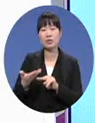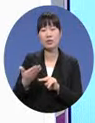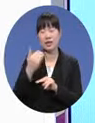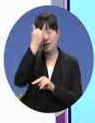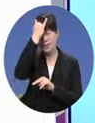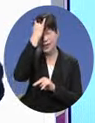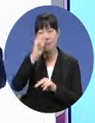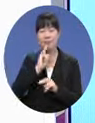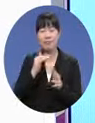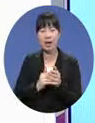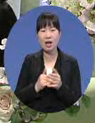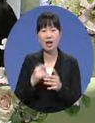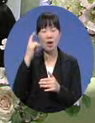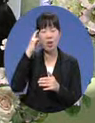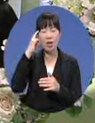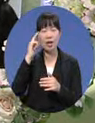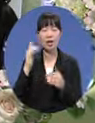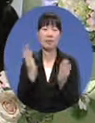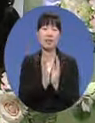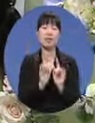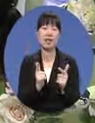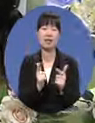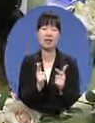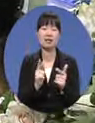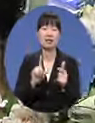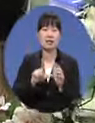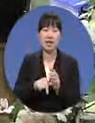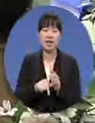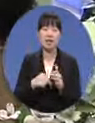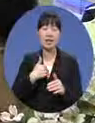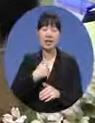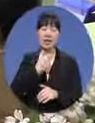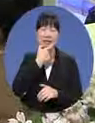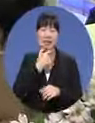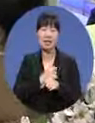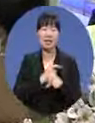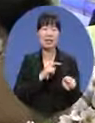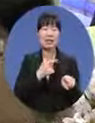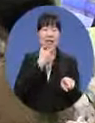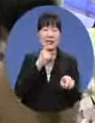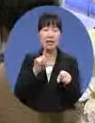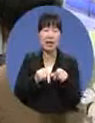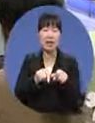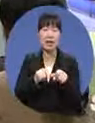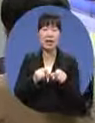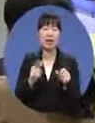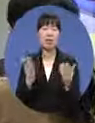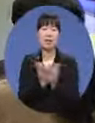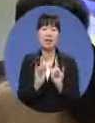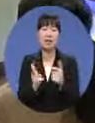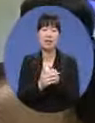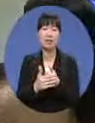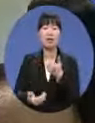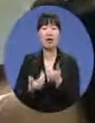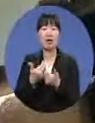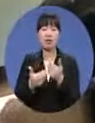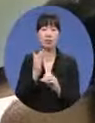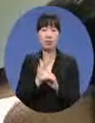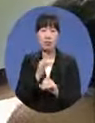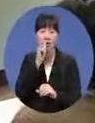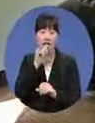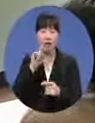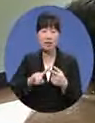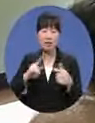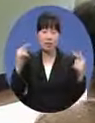예의예요. 왜냐면 안 맞다는 거죠. 그럼 내가 하기 싫을 때 또 저쪽이 하기 싫을 때가 안 맞는 게 딜레마거든요, 부부의 성은. 이게